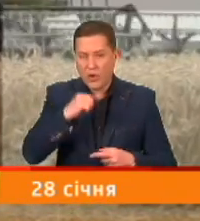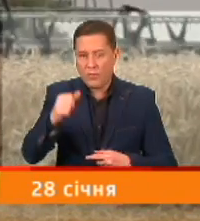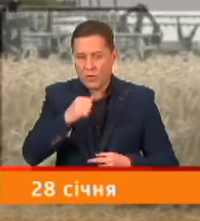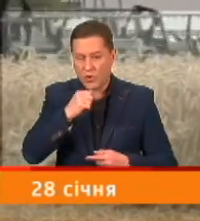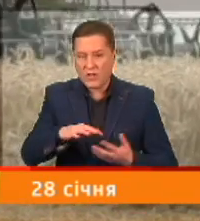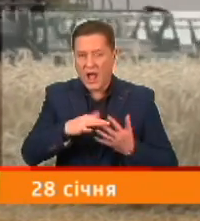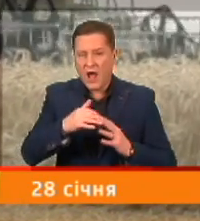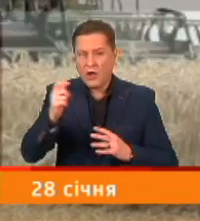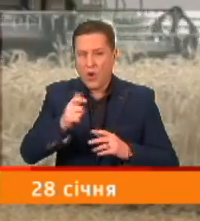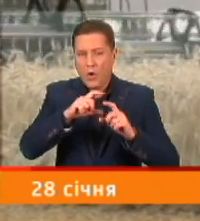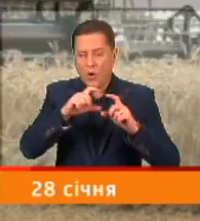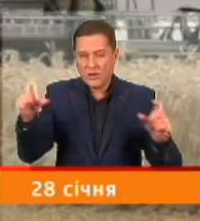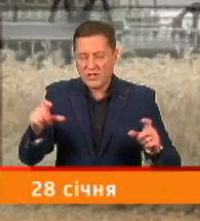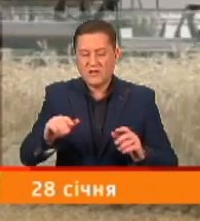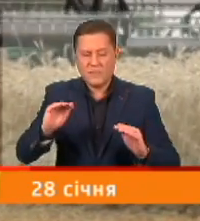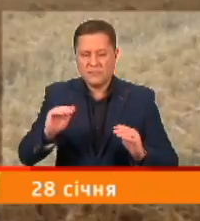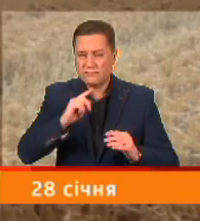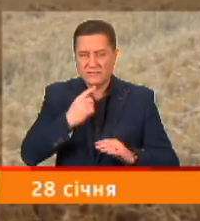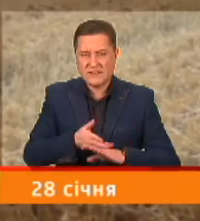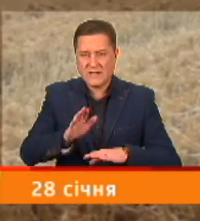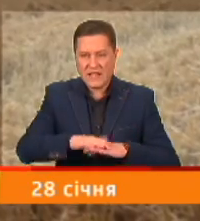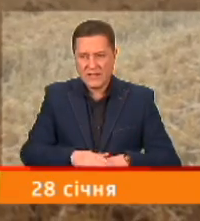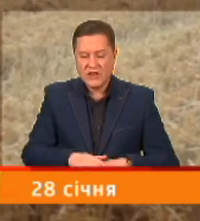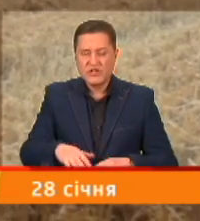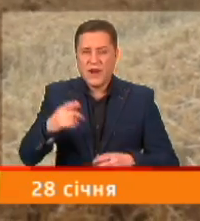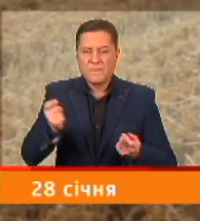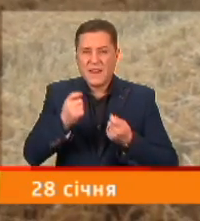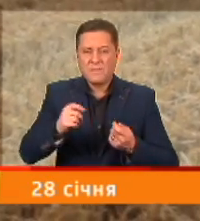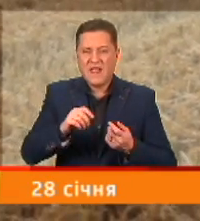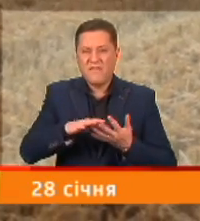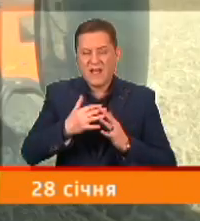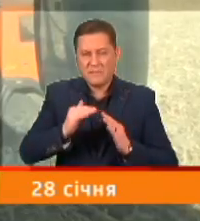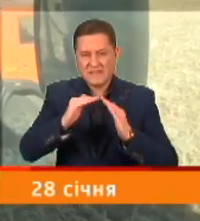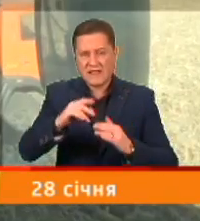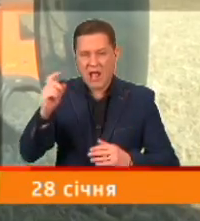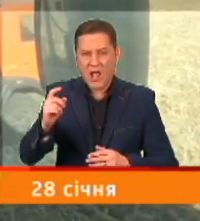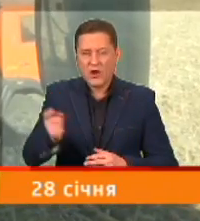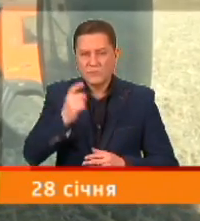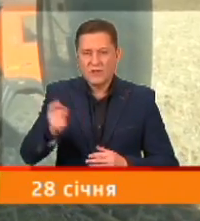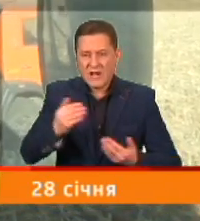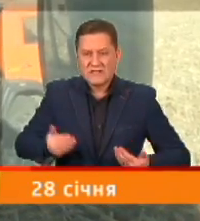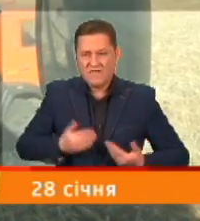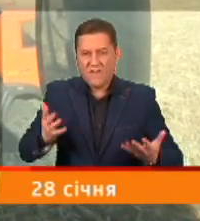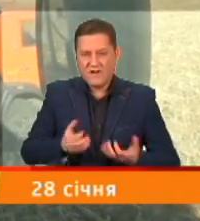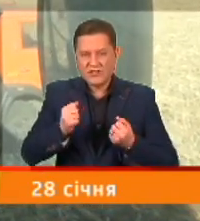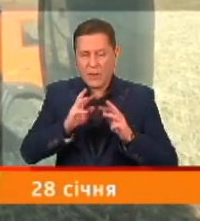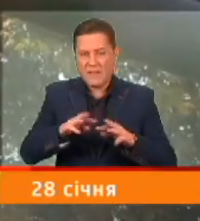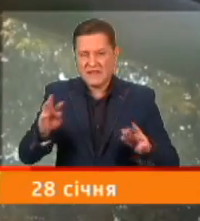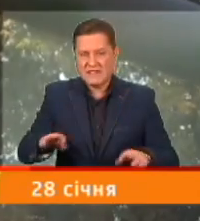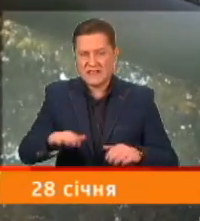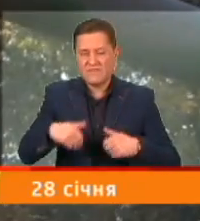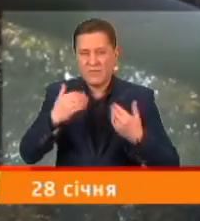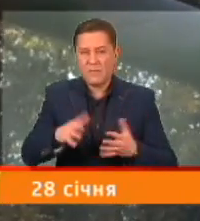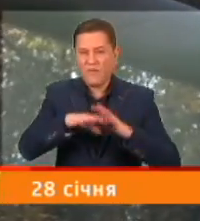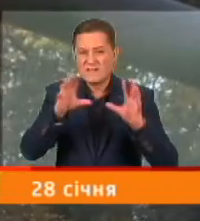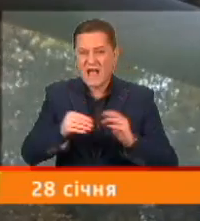агрохолдингами складніше, аби на початках функціонування ринку дрібні фермерські господарства вижили, у Міністерстві аграрної політики пропонують